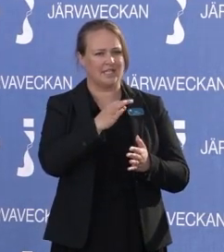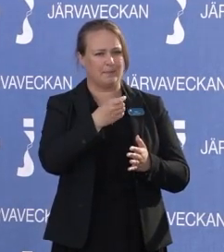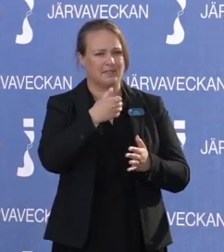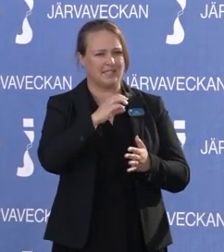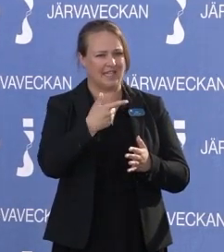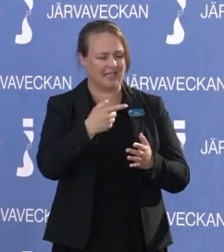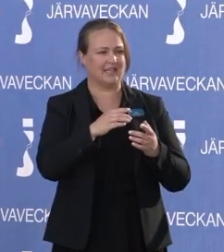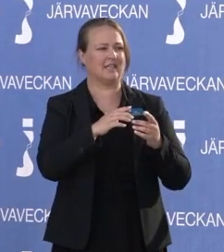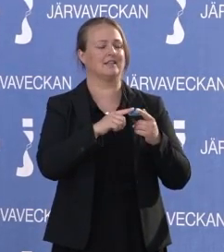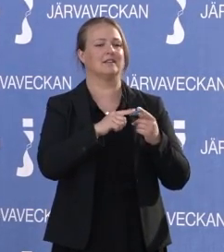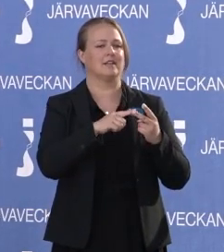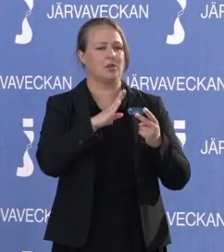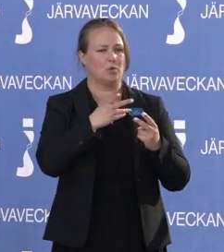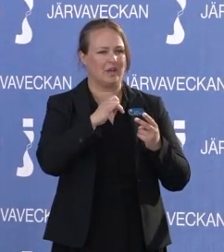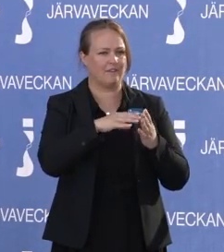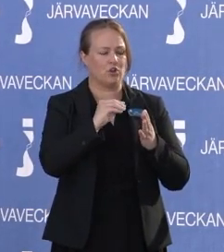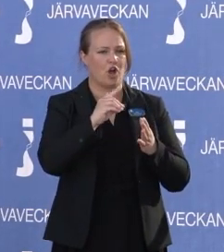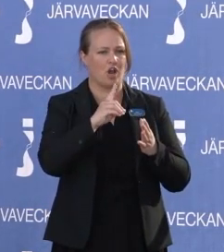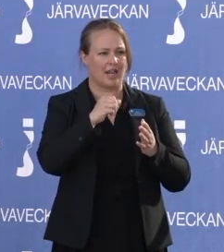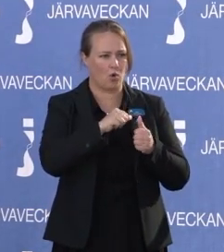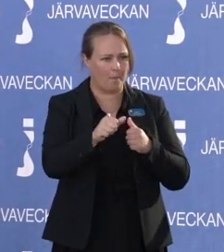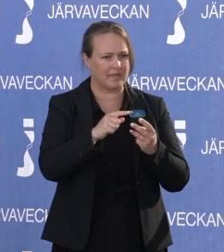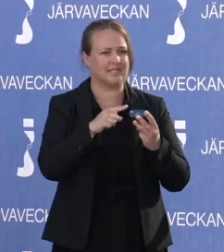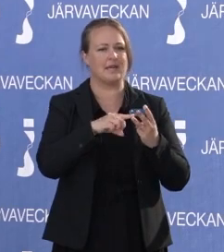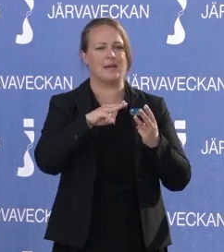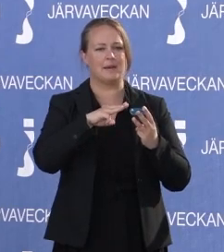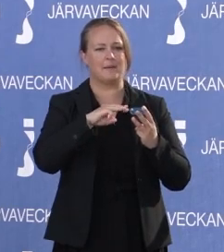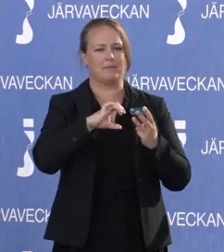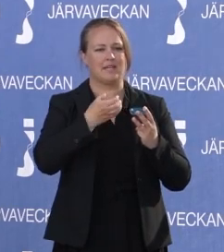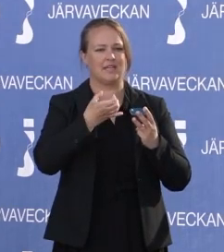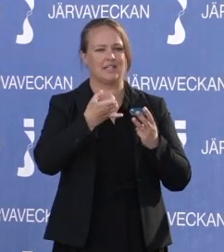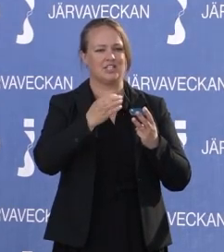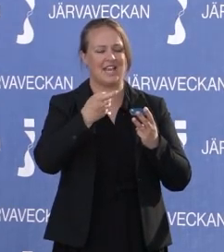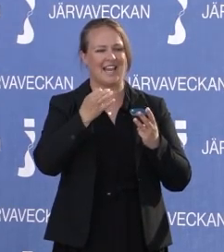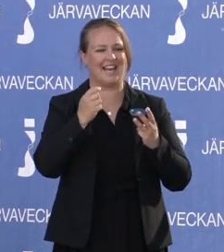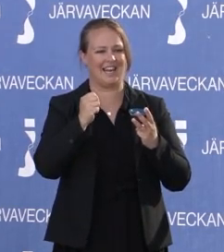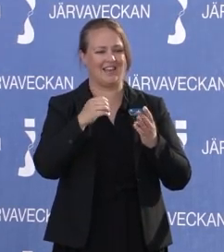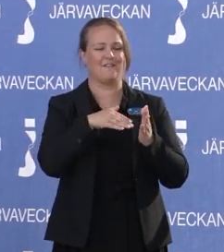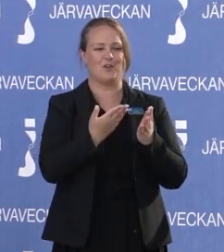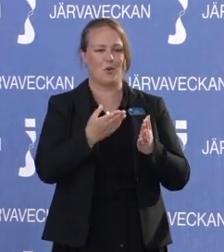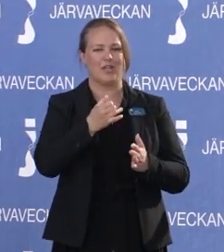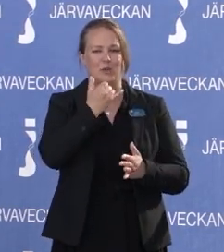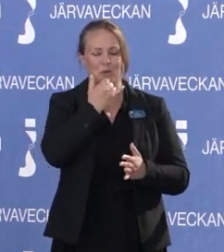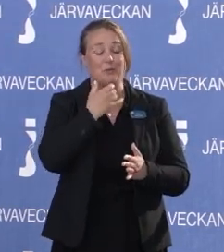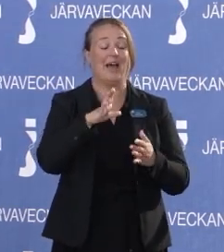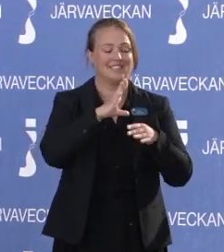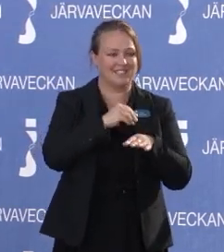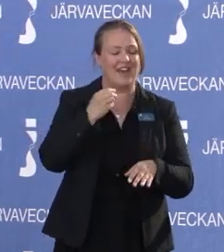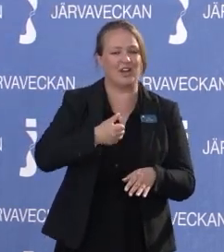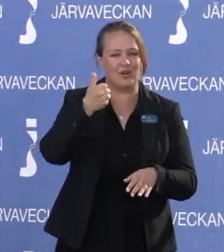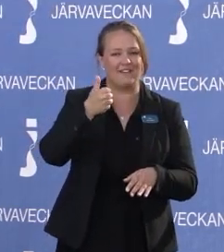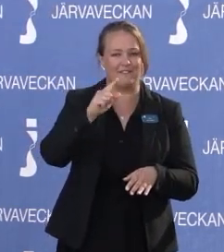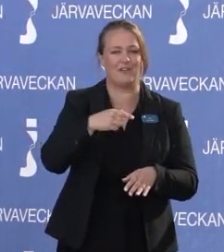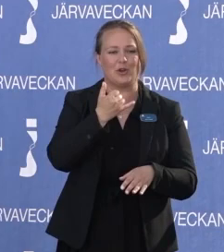Julia från Allkompis, Michelle från, nu försvann det, YouTube, chef, Sveriges chef för YouTube, och